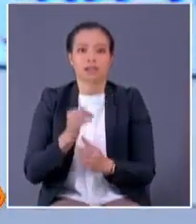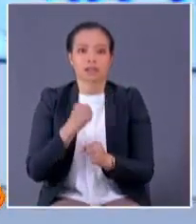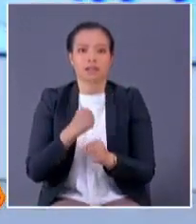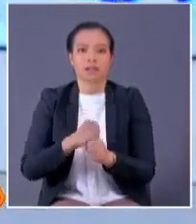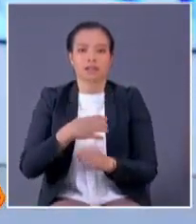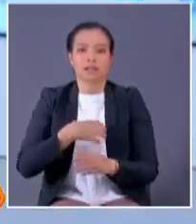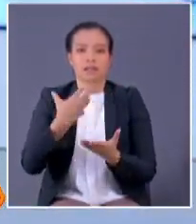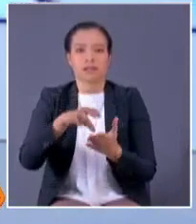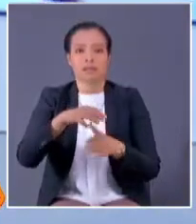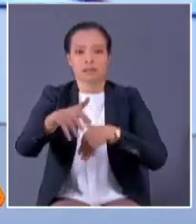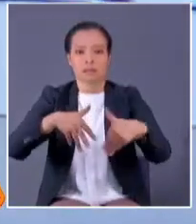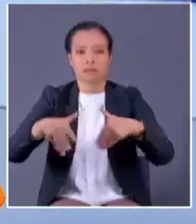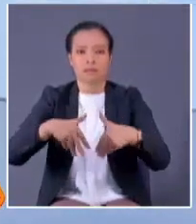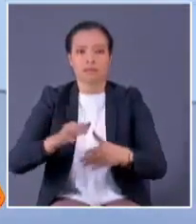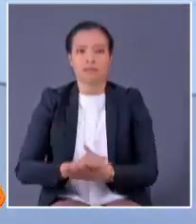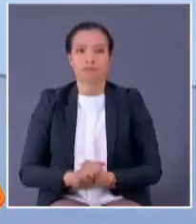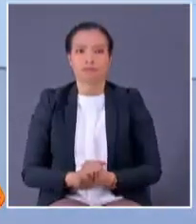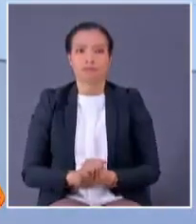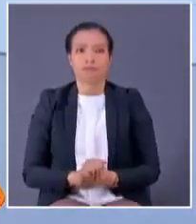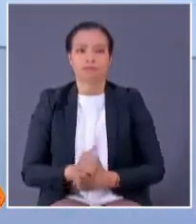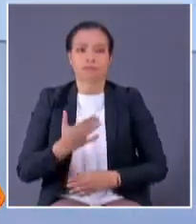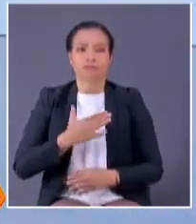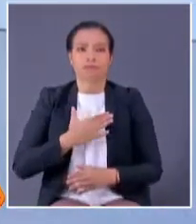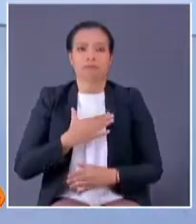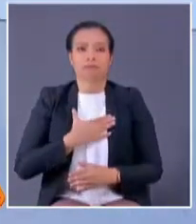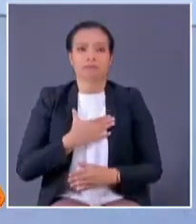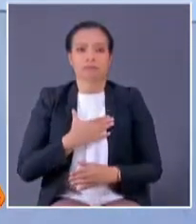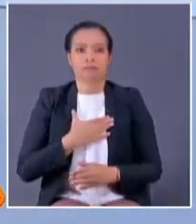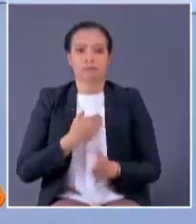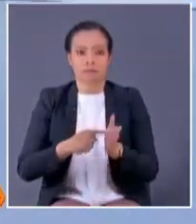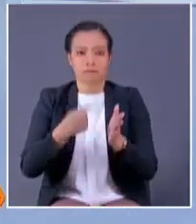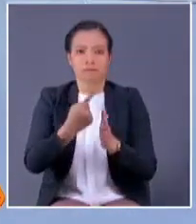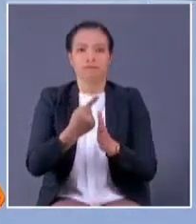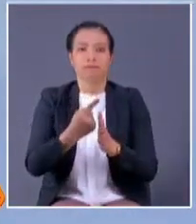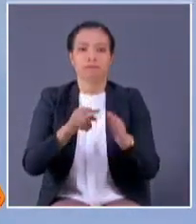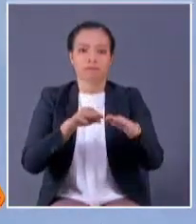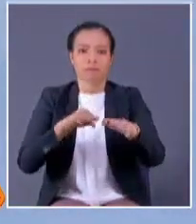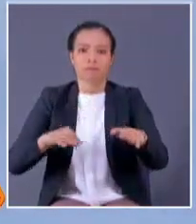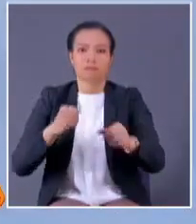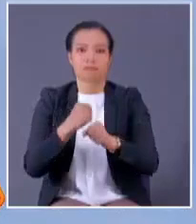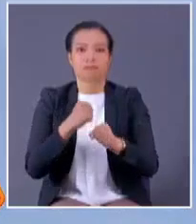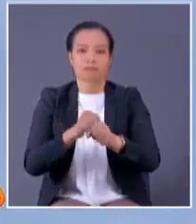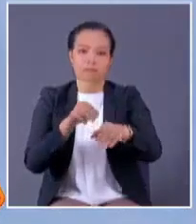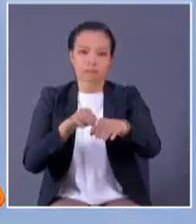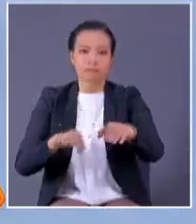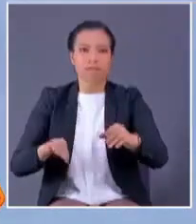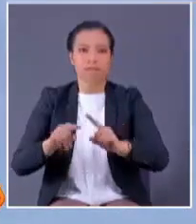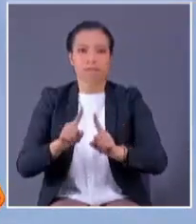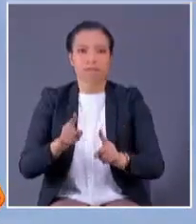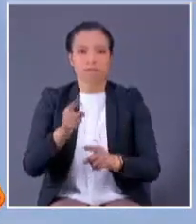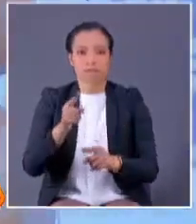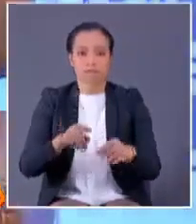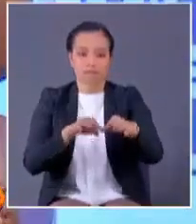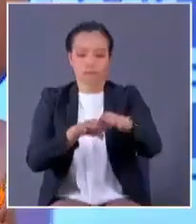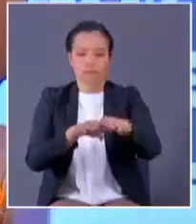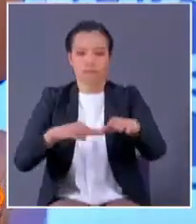มอยากเรียนให้ประชาชนได้รับทราบนะครับว่าเราเองไม่ใช่เป็นต้นเหตุในเรื่องของทำให้จราจรติดขัดนะฮะรถ10